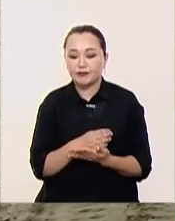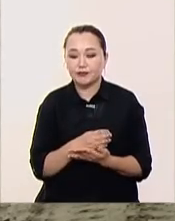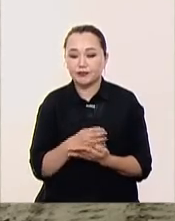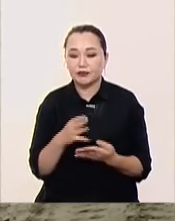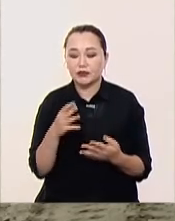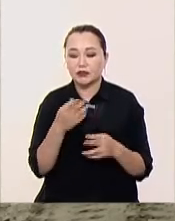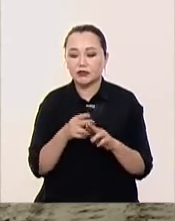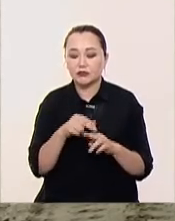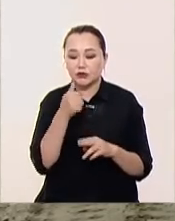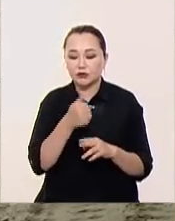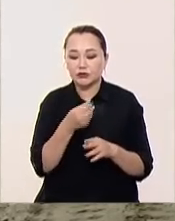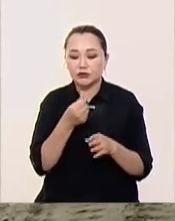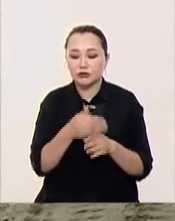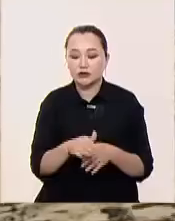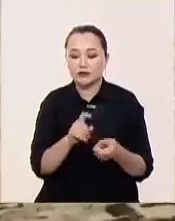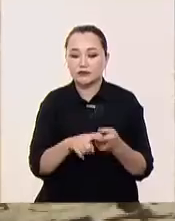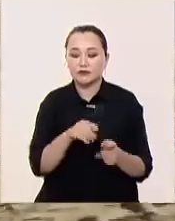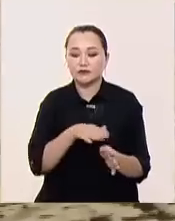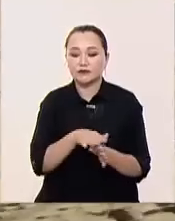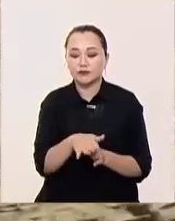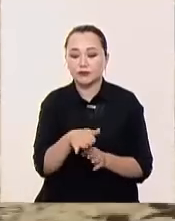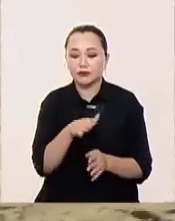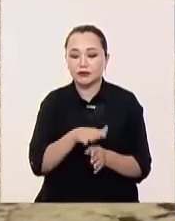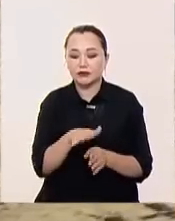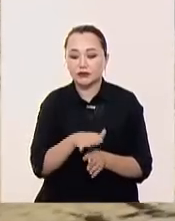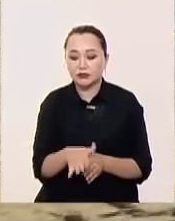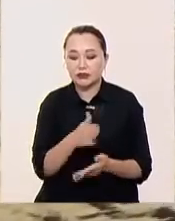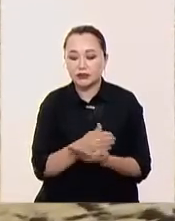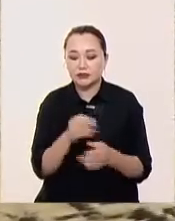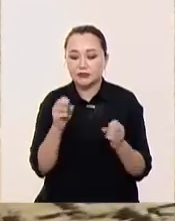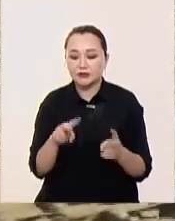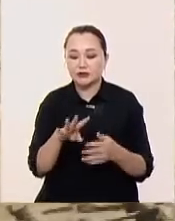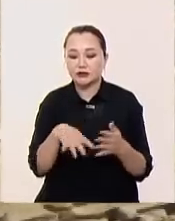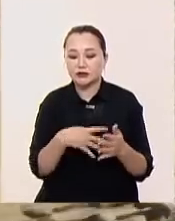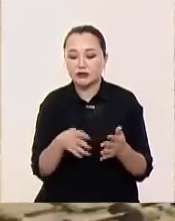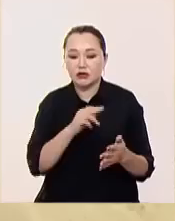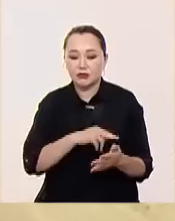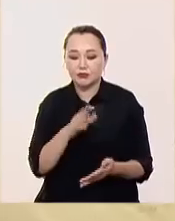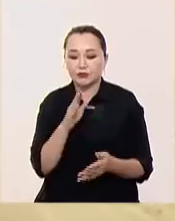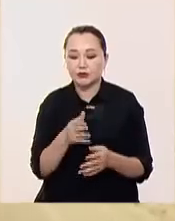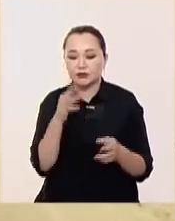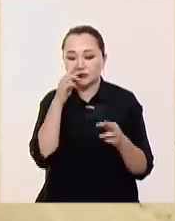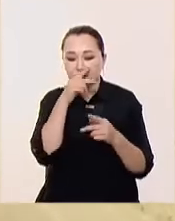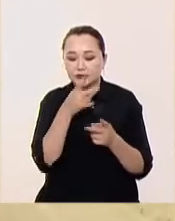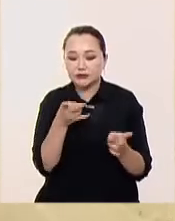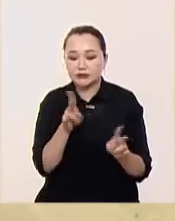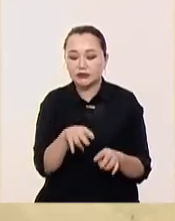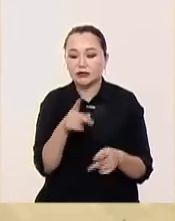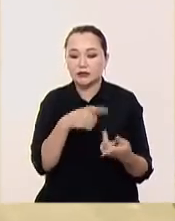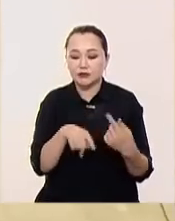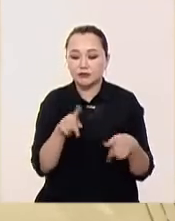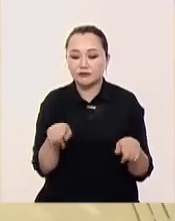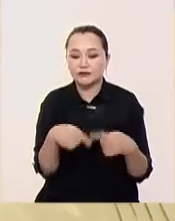осы жылға бөлінген ақшаларды игеру үстіндеміз. Жоба жұмысы арнайы кесте бойынша жүзеге аспақ. Осылайша улы қалдықтар қоймасын қалыпқа келтіру